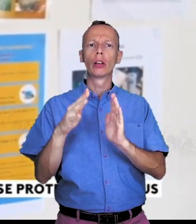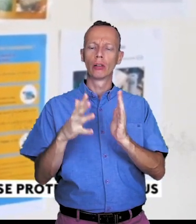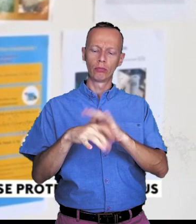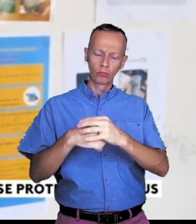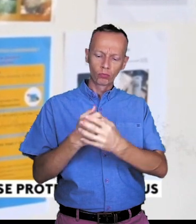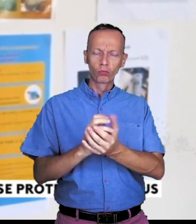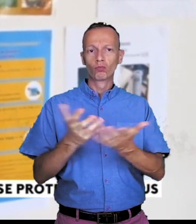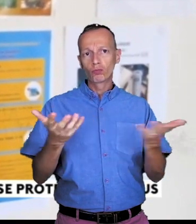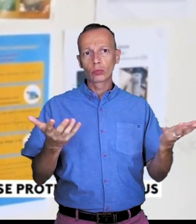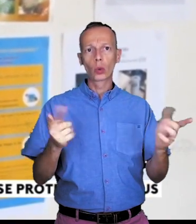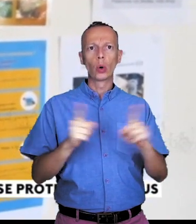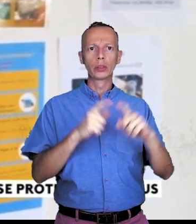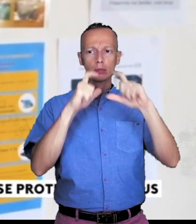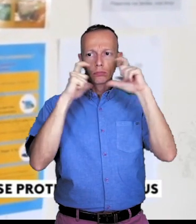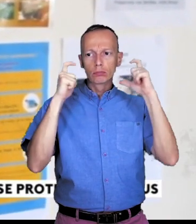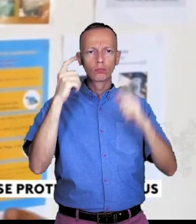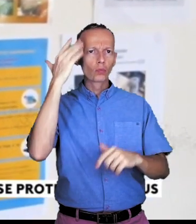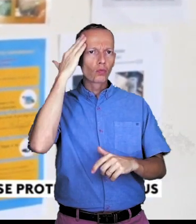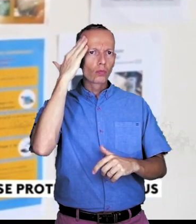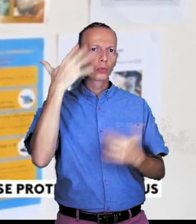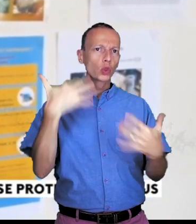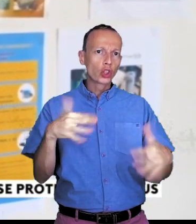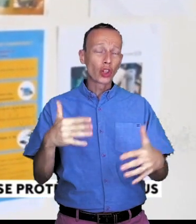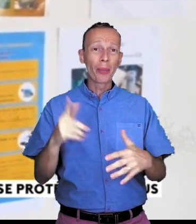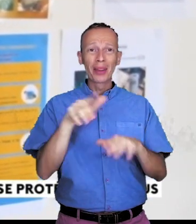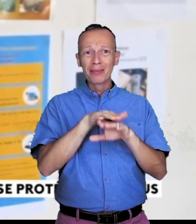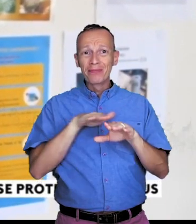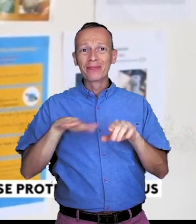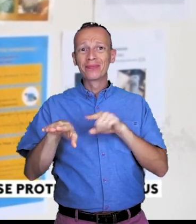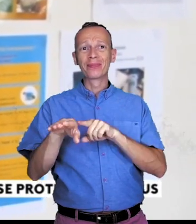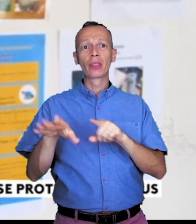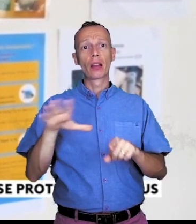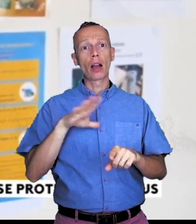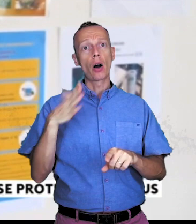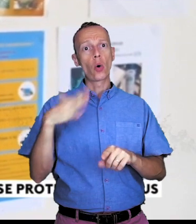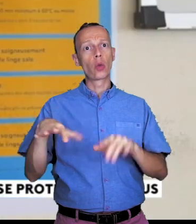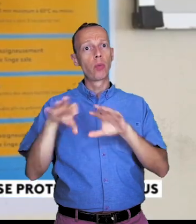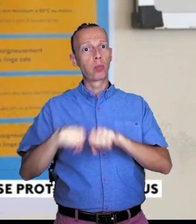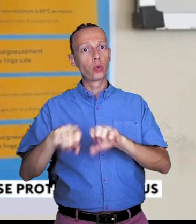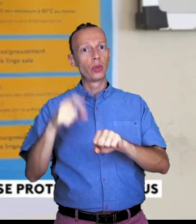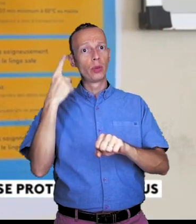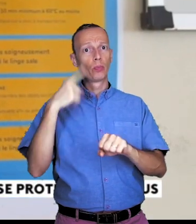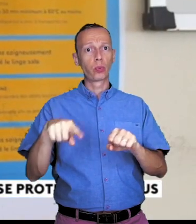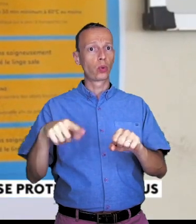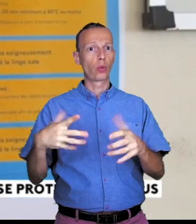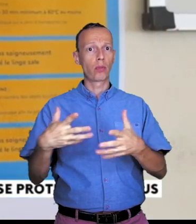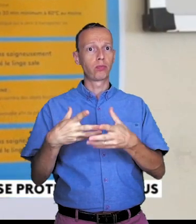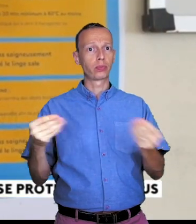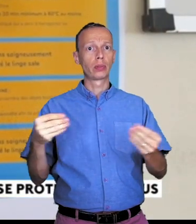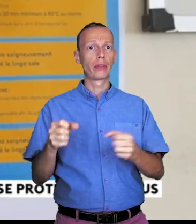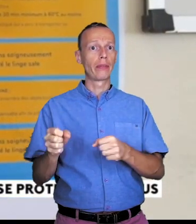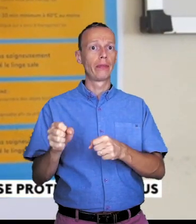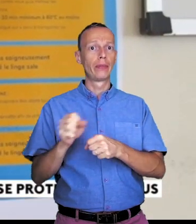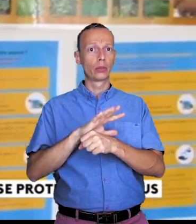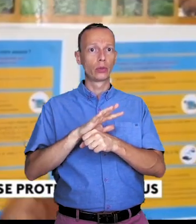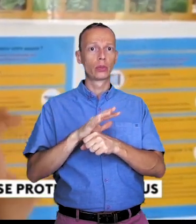connaît le lavage de mains, le port de masque, voilà, mais on a voulu aussi mettre l'accent sur les produits virucides. Quand on va sur le